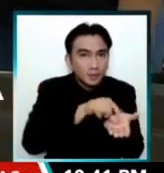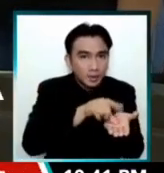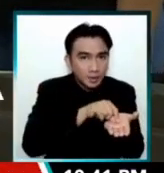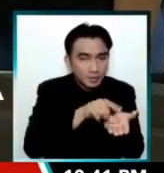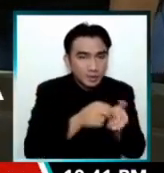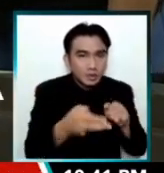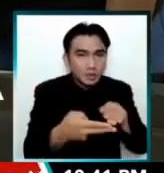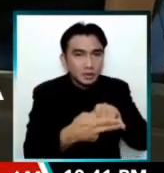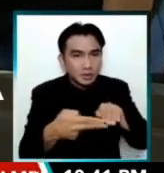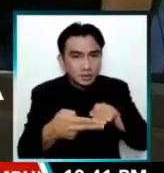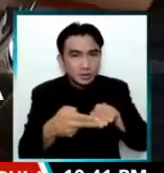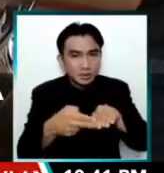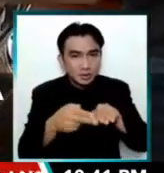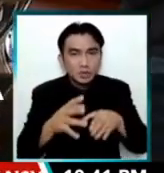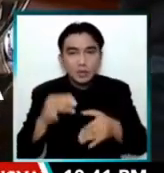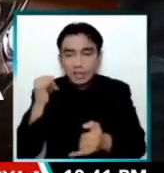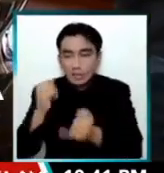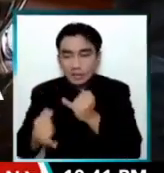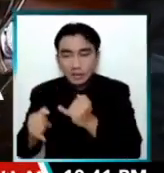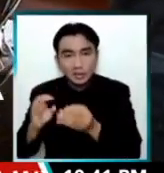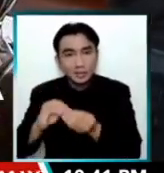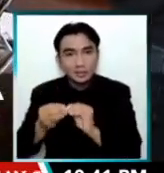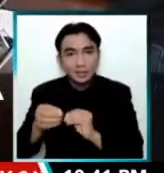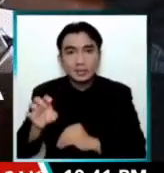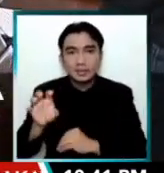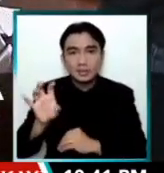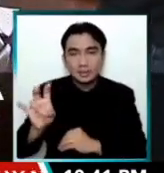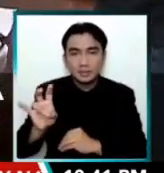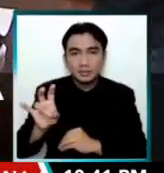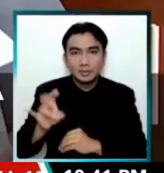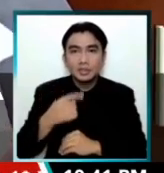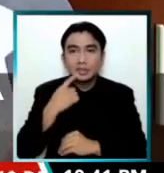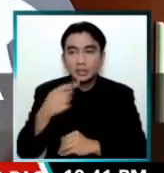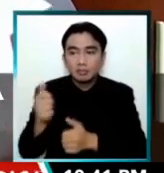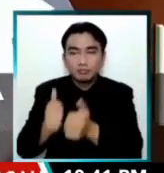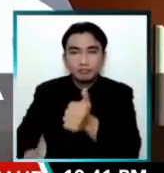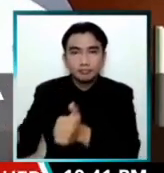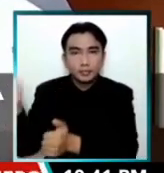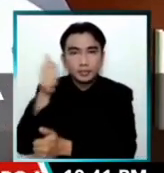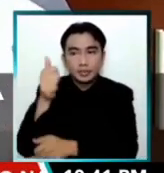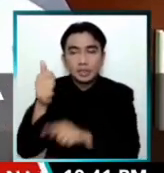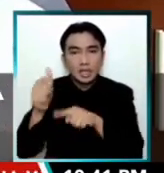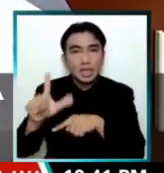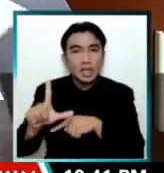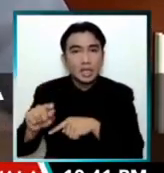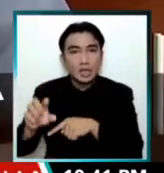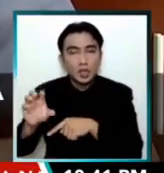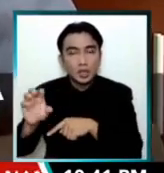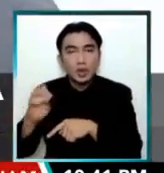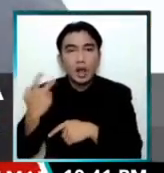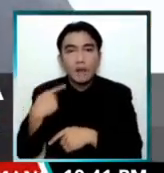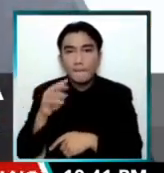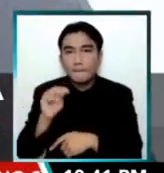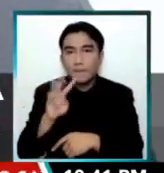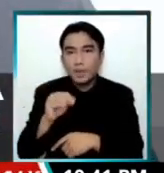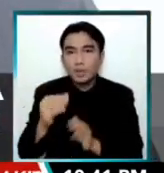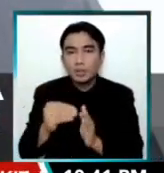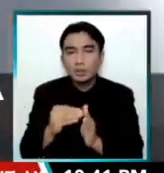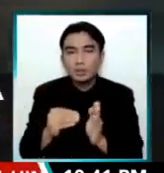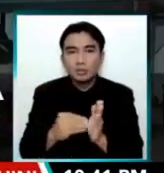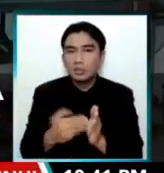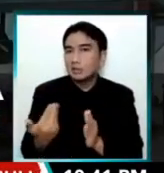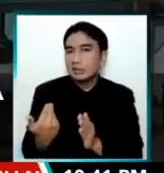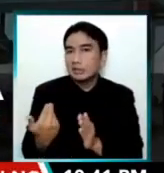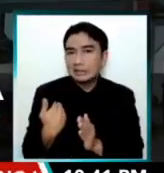7. Ayon kay Attorney Romeo Vera Cruz, officer in charge ng LTO, nasa 14 million na mga plaka ang hindi pa nila